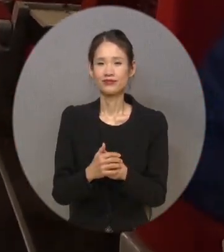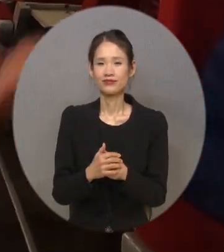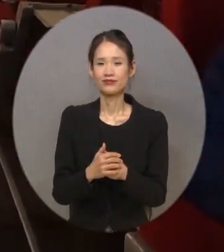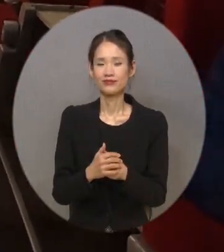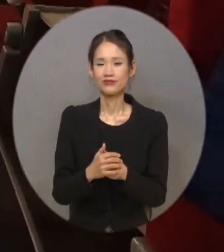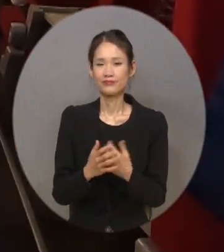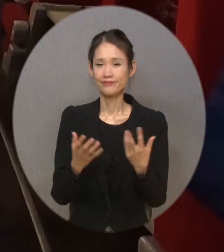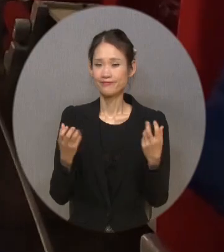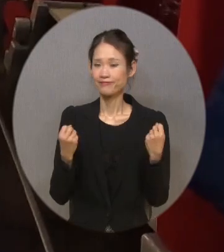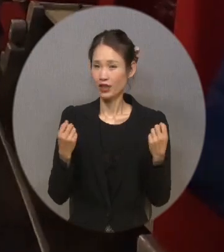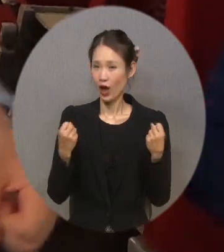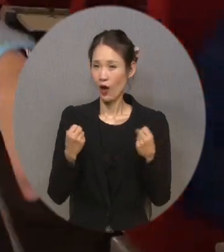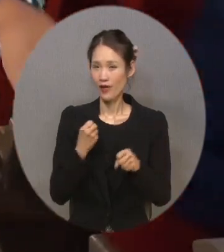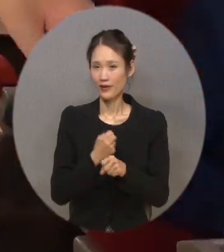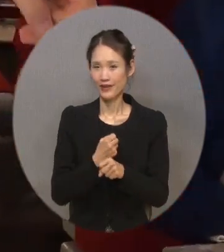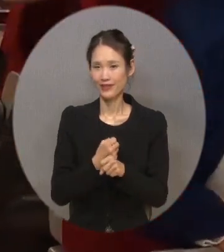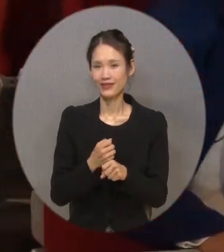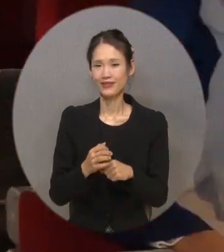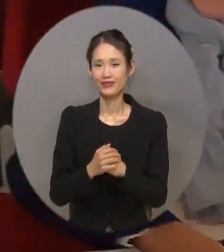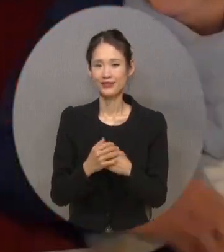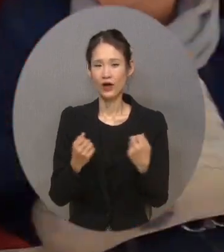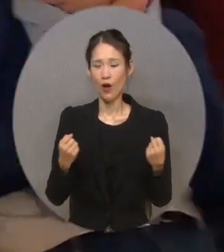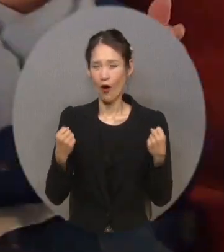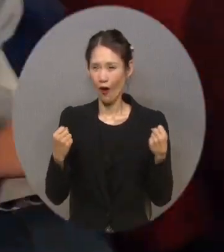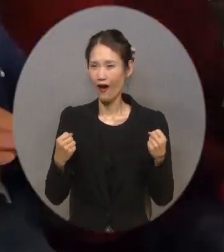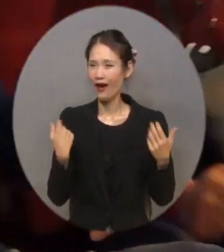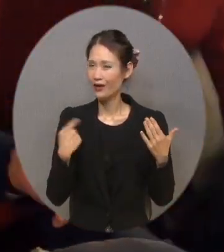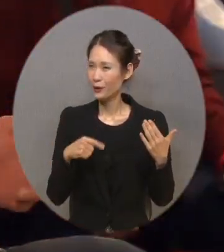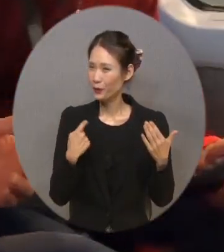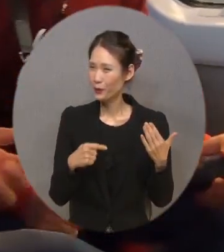그리고 이렇게 건강교신이야